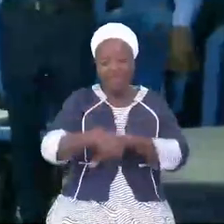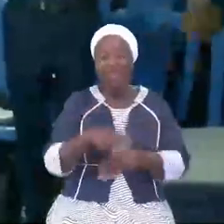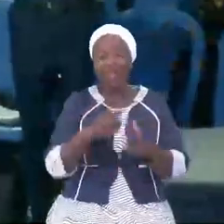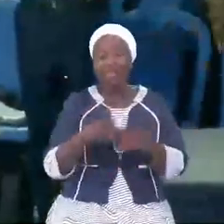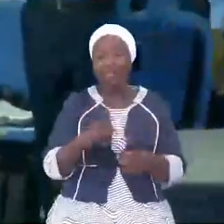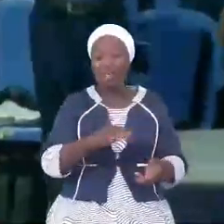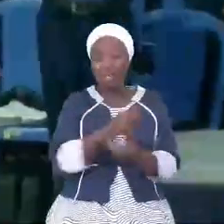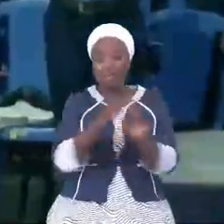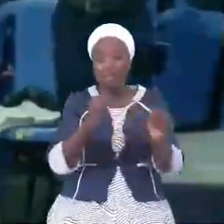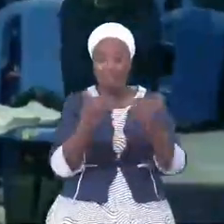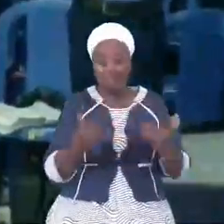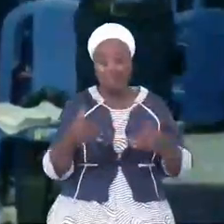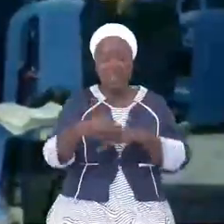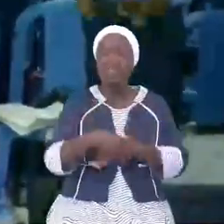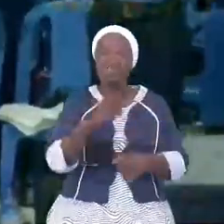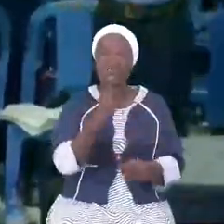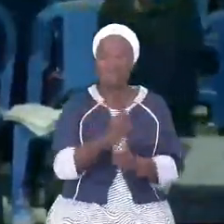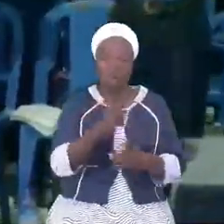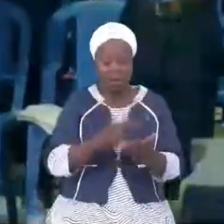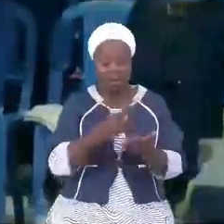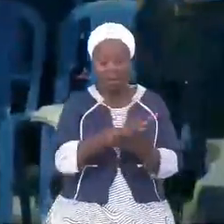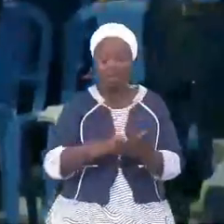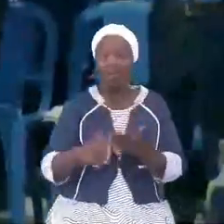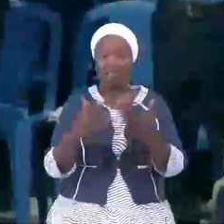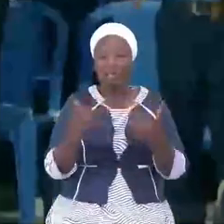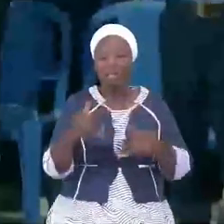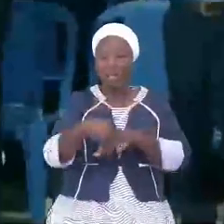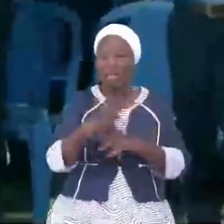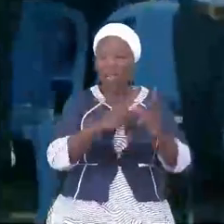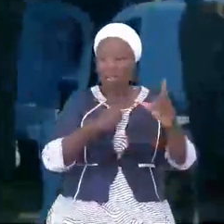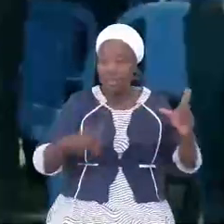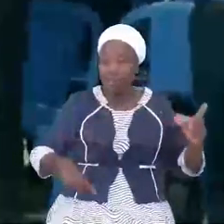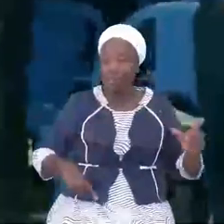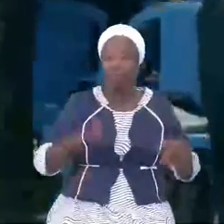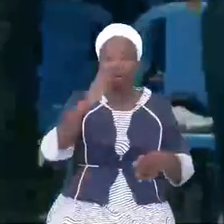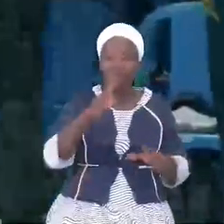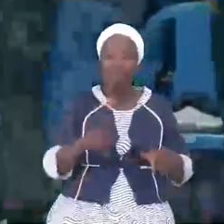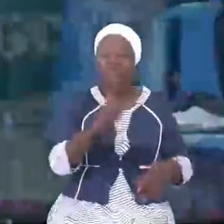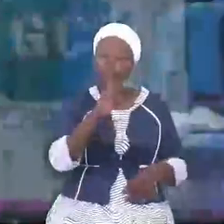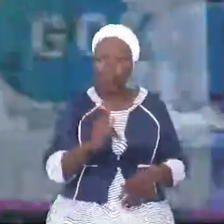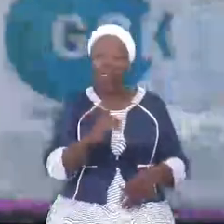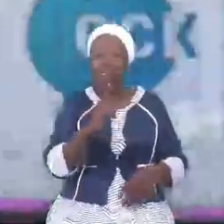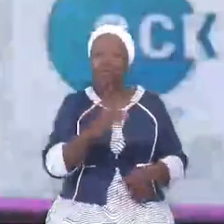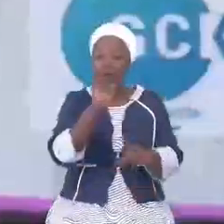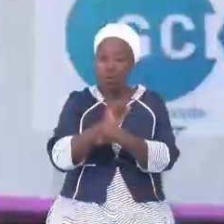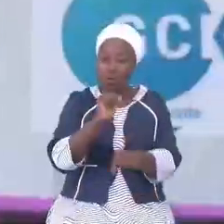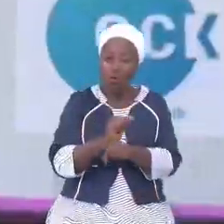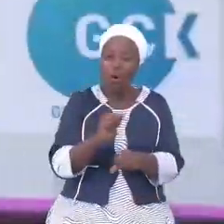soir. Justice ce soir. Et le Seigneur va le faire. Agira dans ta